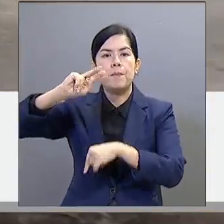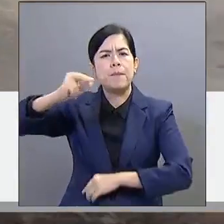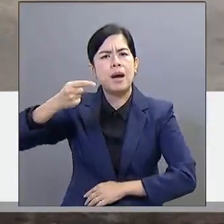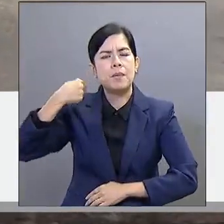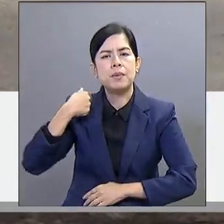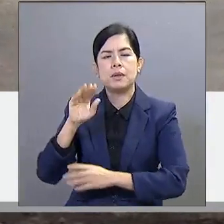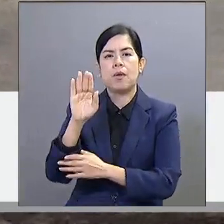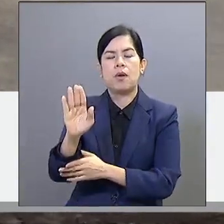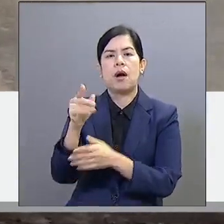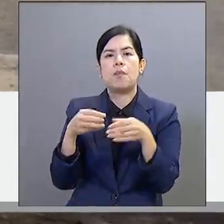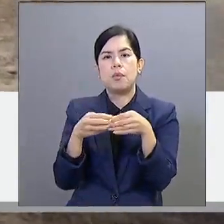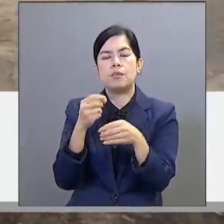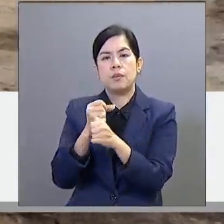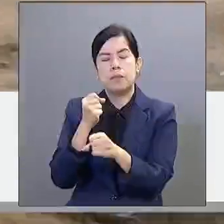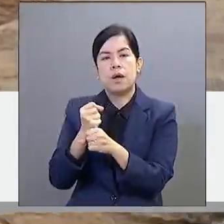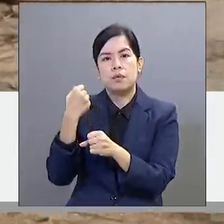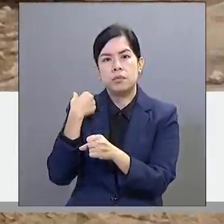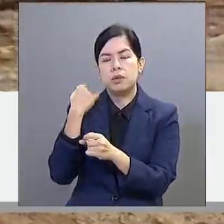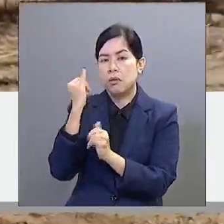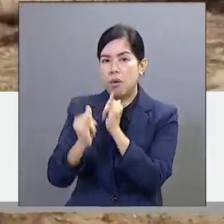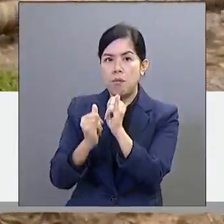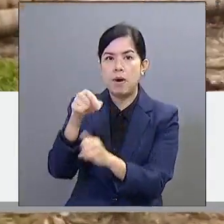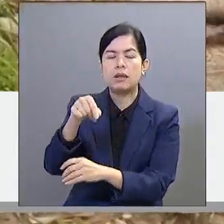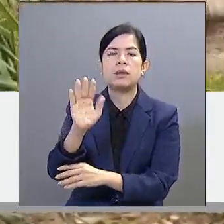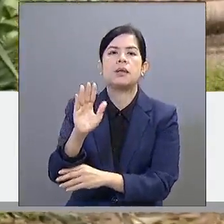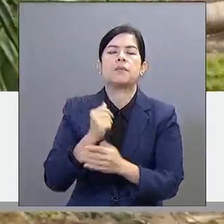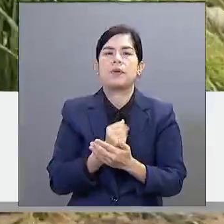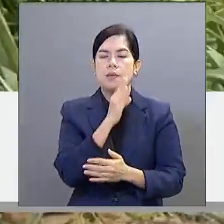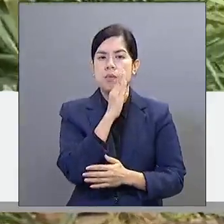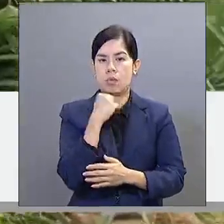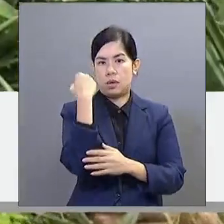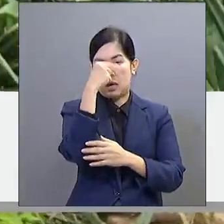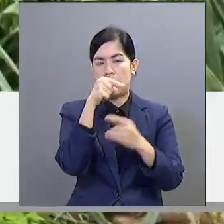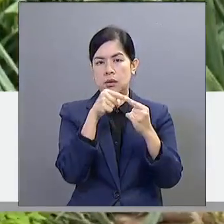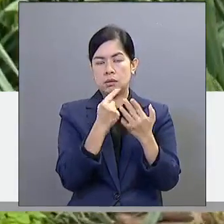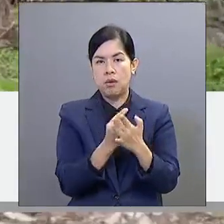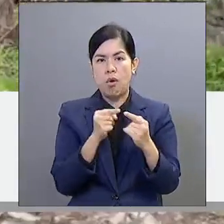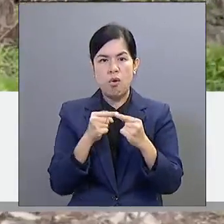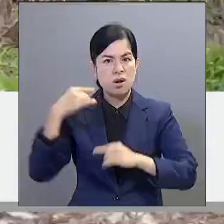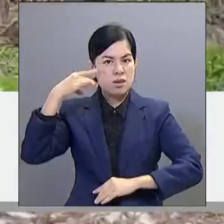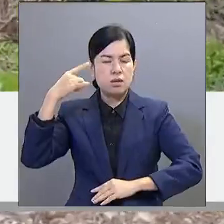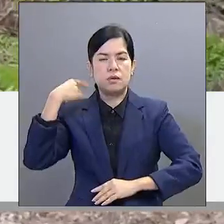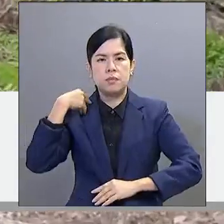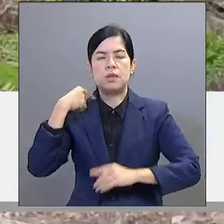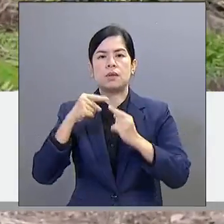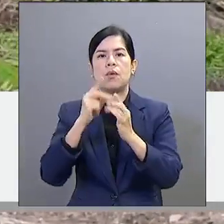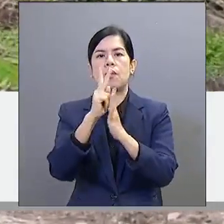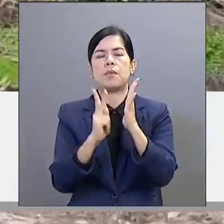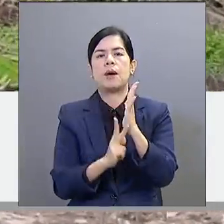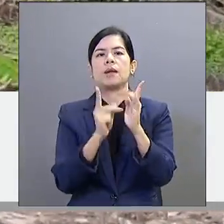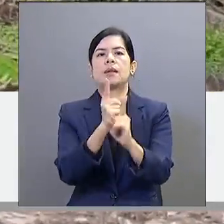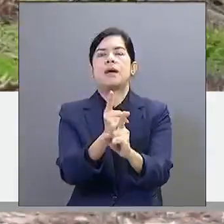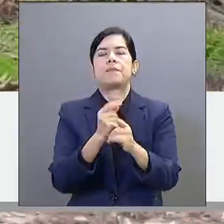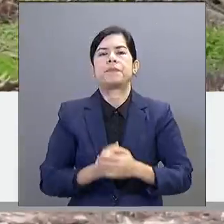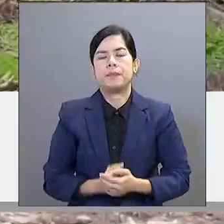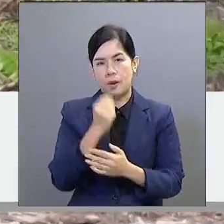เข้ากระทำการในพื้นที่โดยไม่ได้รับอนุญาตผู้ใดฝ่าฝืนจะถูกดำเนินคดีตามกฎหมายทุกรายไป